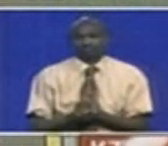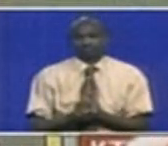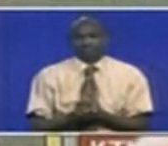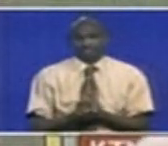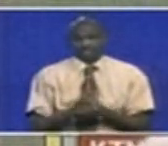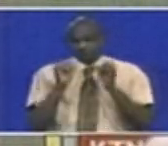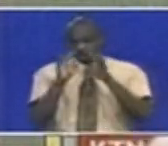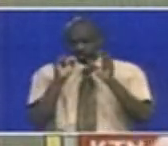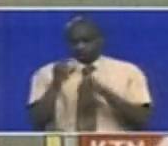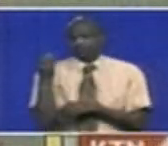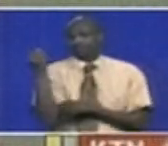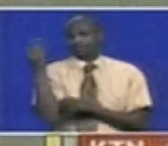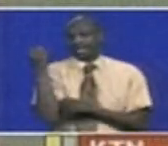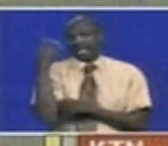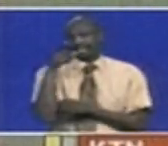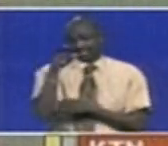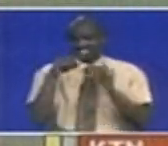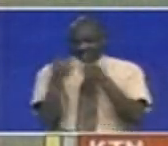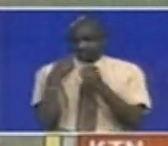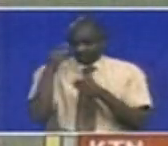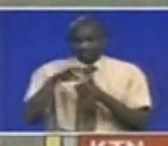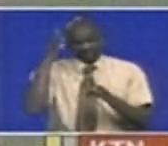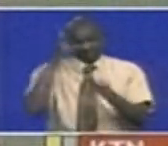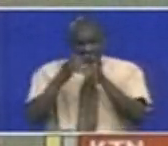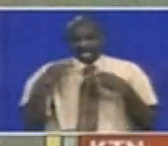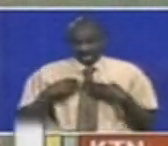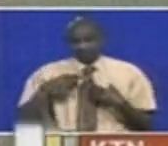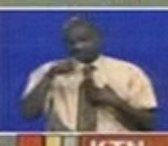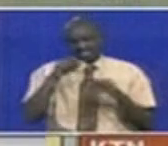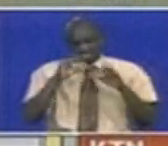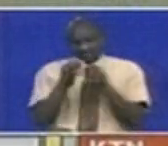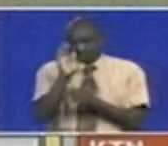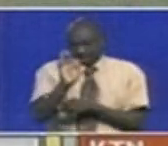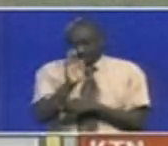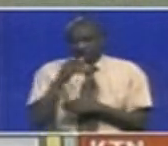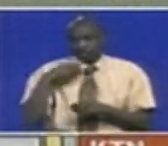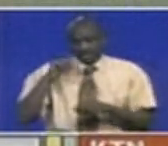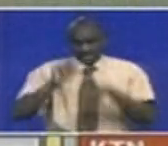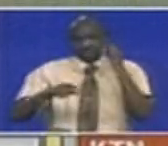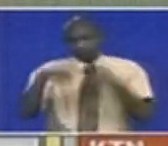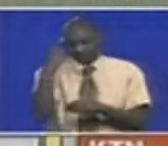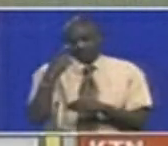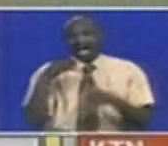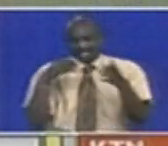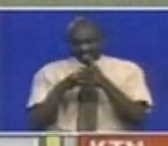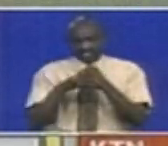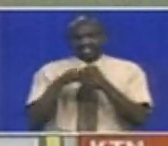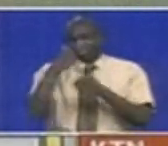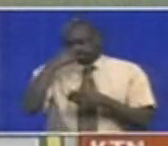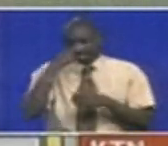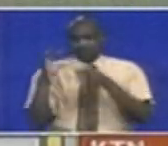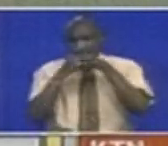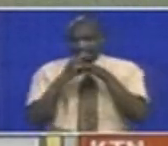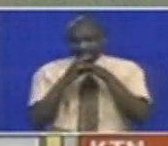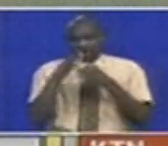Mkufunzi wa Bandari Twahir Muhyiddin ana imani kuwa timu yake itajikakamua na kupata ushindi dhidi ya Thika United mbele ya